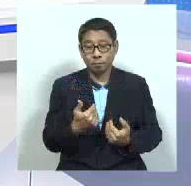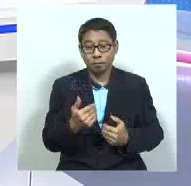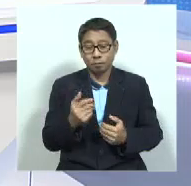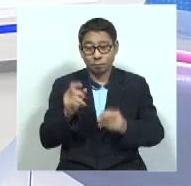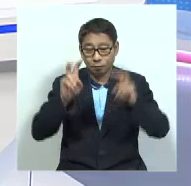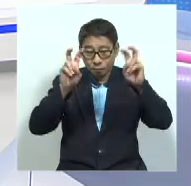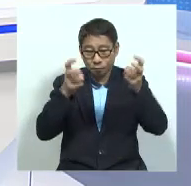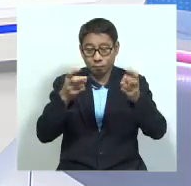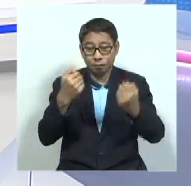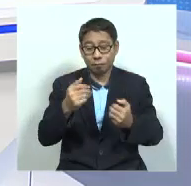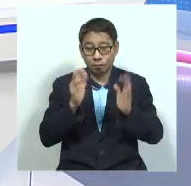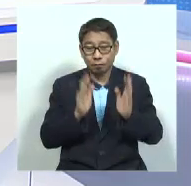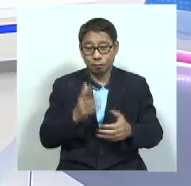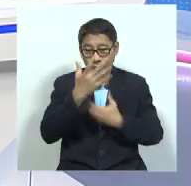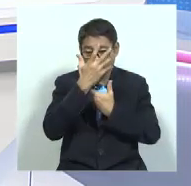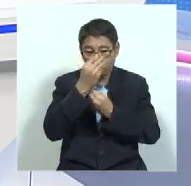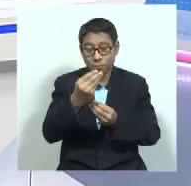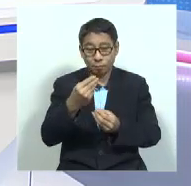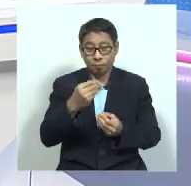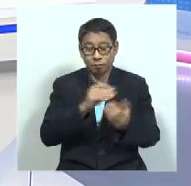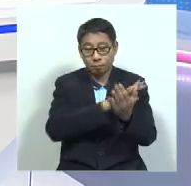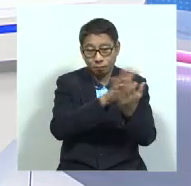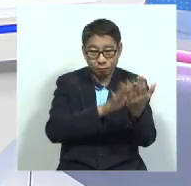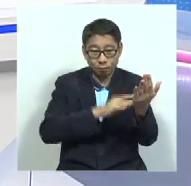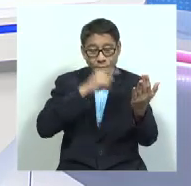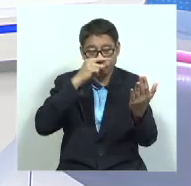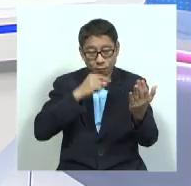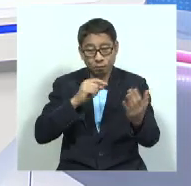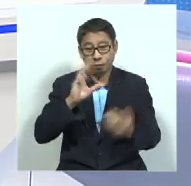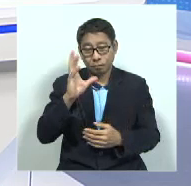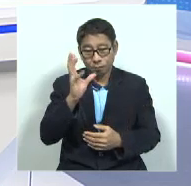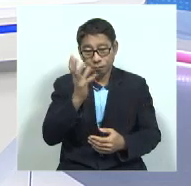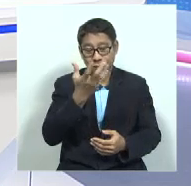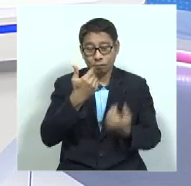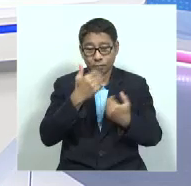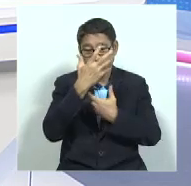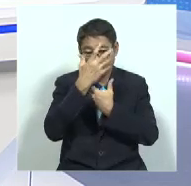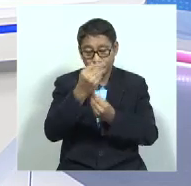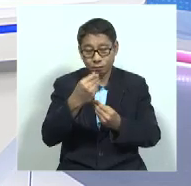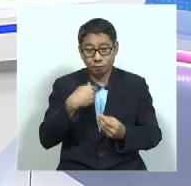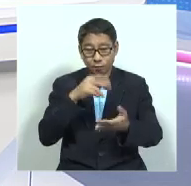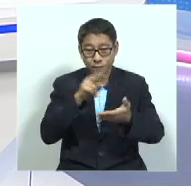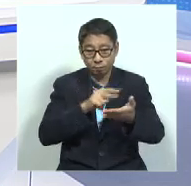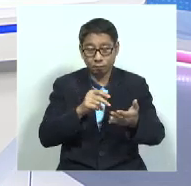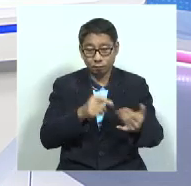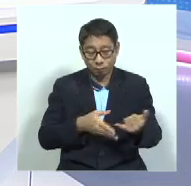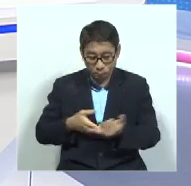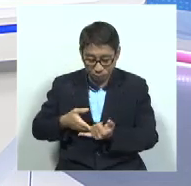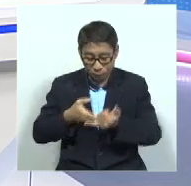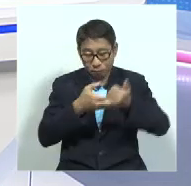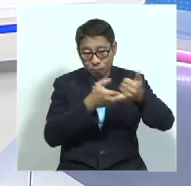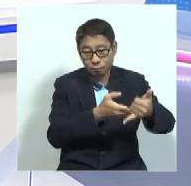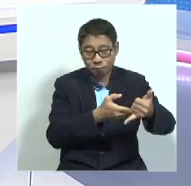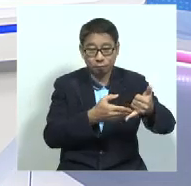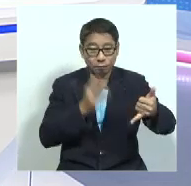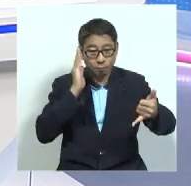ทีนี้มาดูประเด็นร้อนอีกเรื่องนึงนะครับคุณผู้ชมเรื่องนี้ไม่ใช่ร้อนแค่ในประเทศไทยแต่ว่าร้อนไปทั่วโลกทีเดียวนะครับเรื่องของการพิจารณาส่งตัวนายฮาคิ